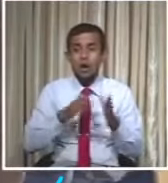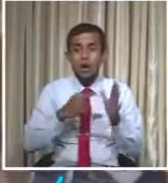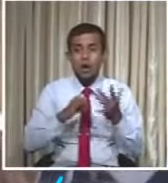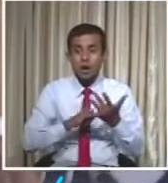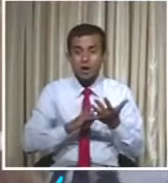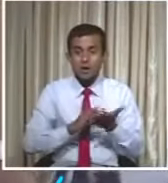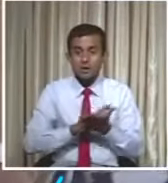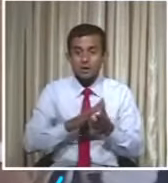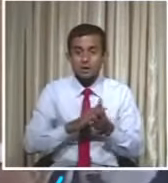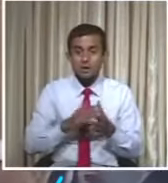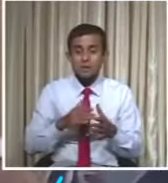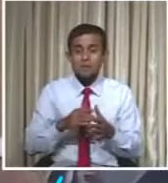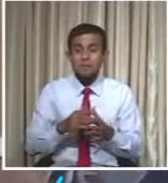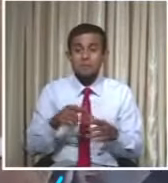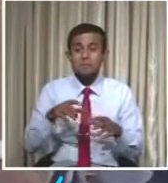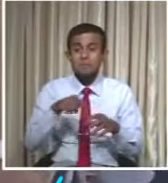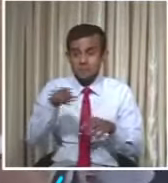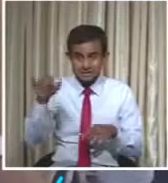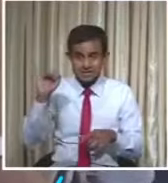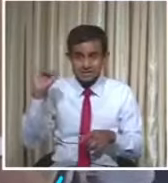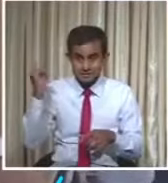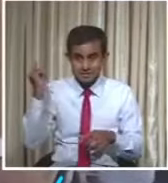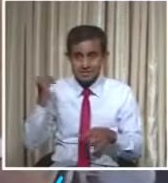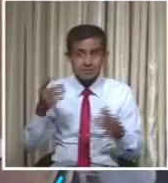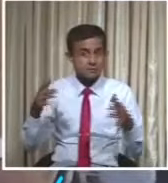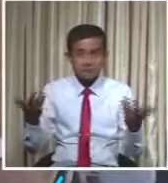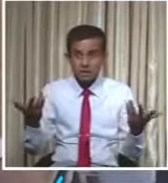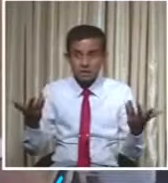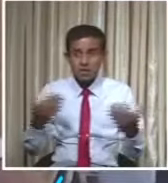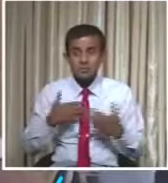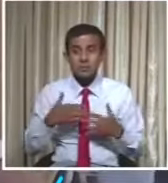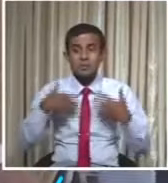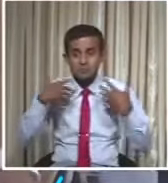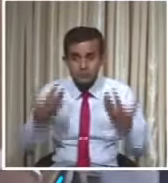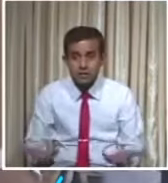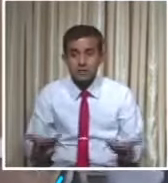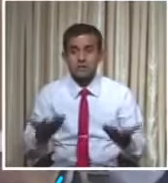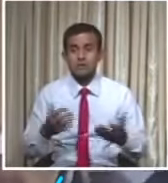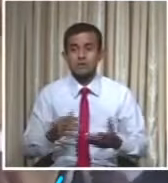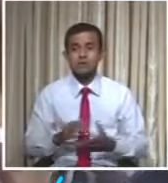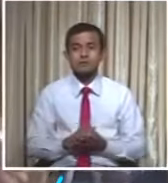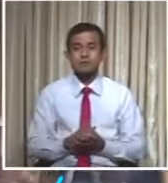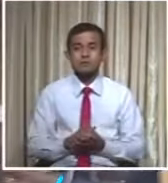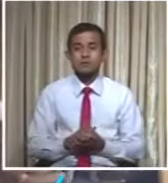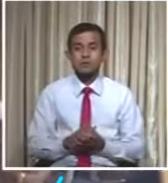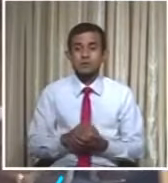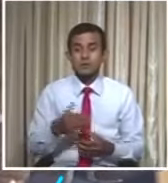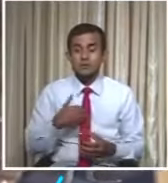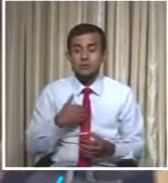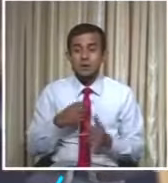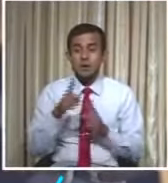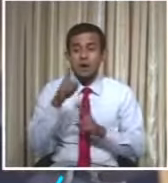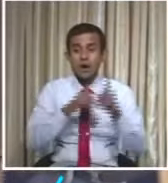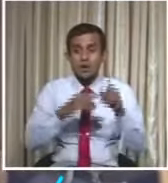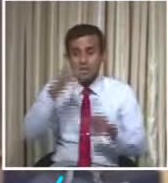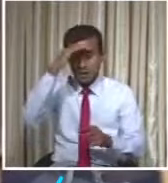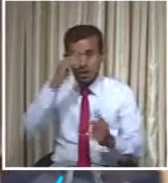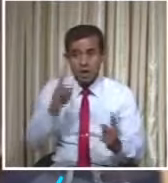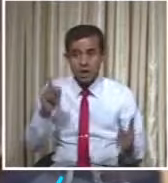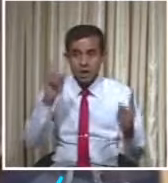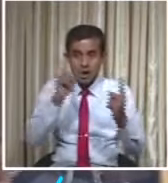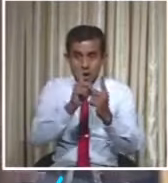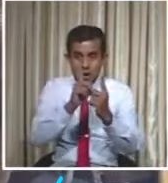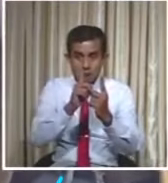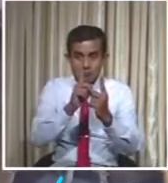तुमा मे वेत्रधारी खंडाय मे निलधारियकुत् नोहिटिन्न मम बिमेदगेन वटेनवा एतकोट मट कथानायकवरया हंबु वेला